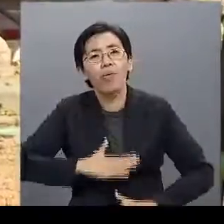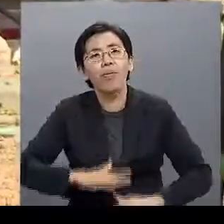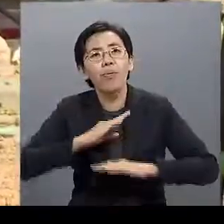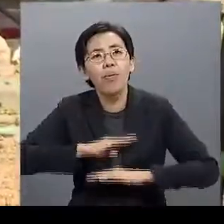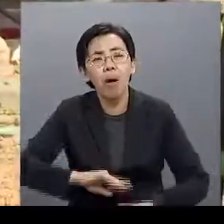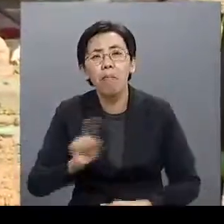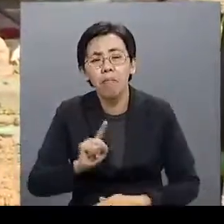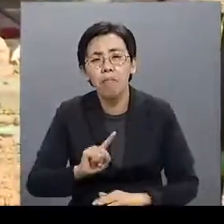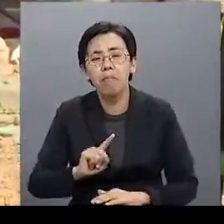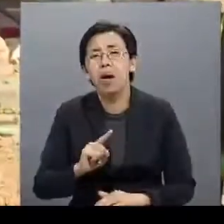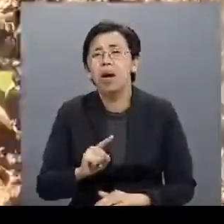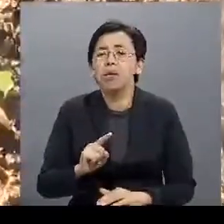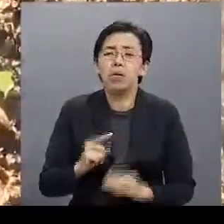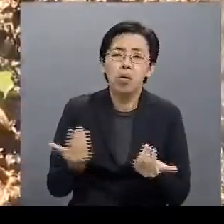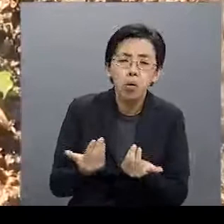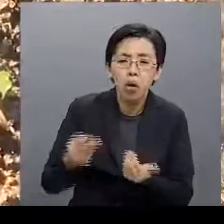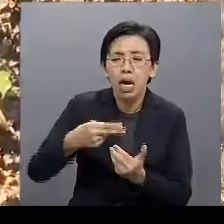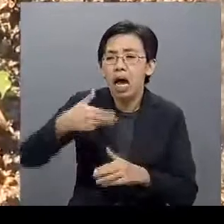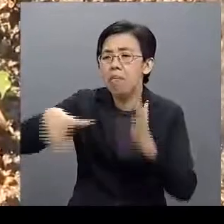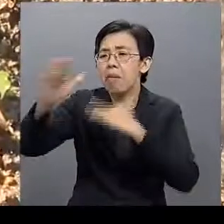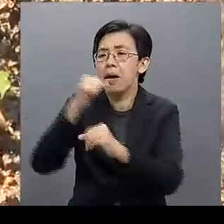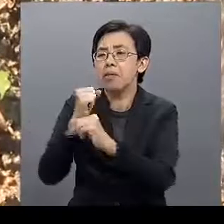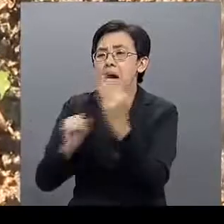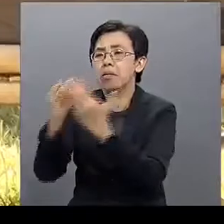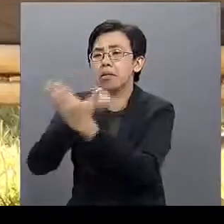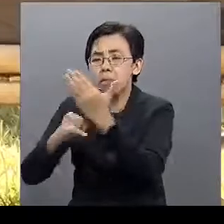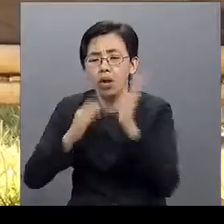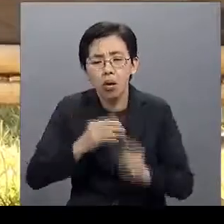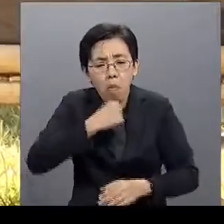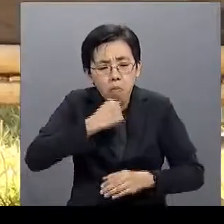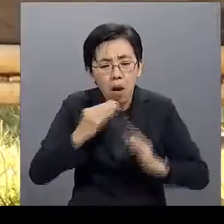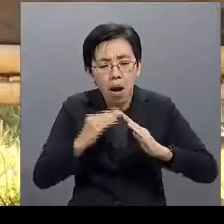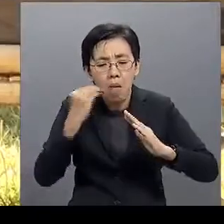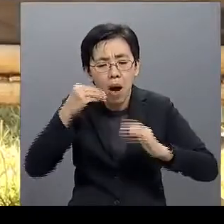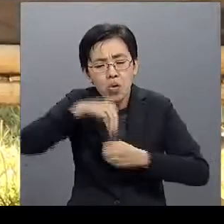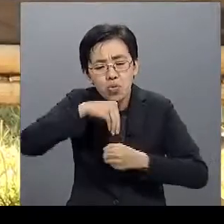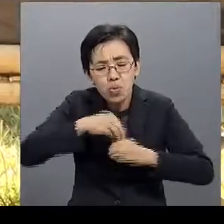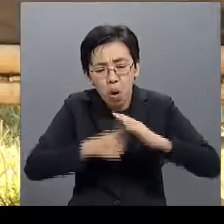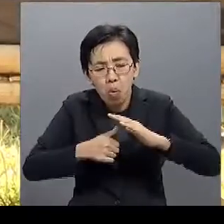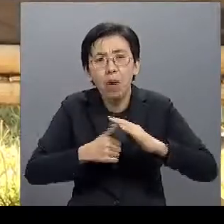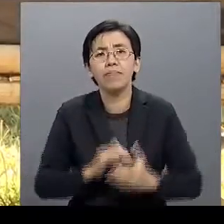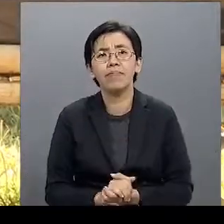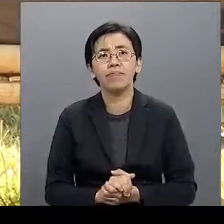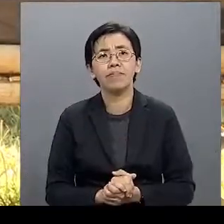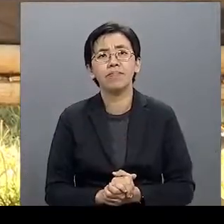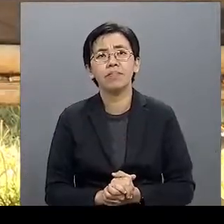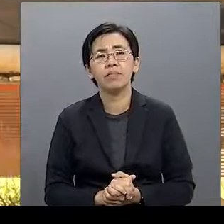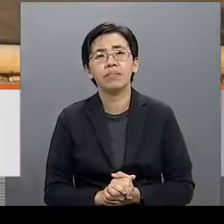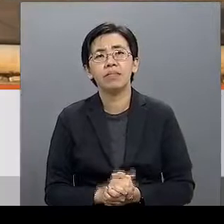างไปทำงานต่างจังหวัดมีเฉพาะคนชราอยู่ที่บ้าน ลดค่ะเราไม่ต้องไปซื้อ